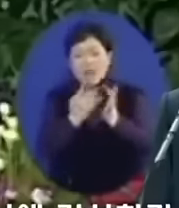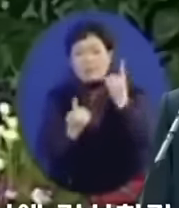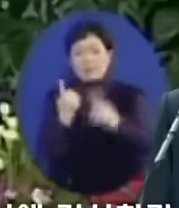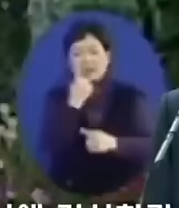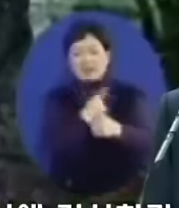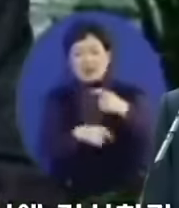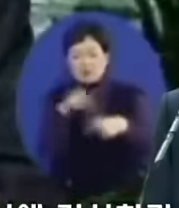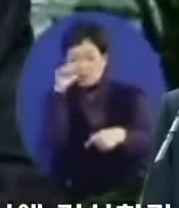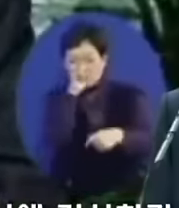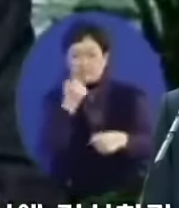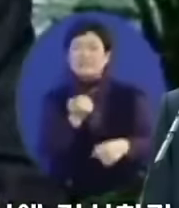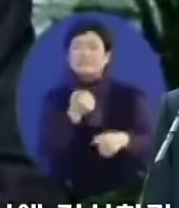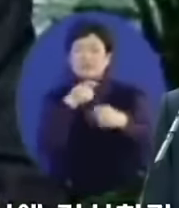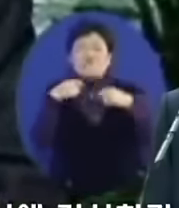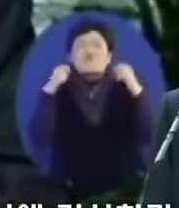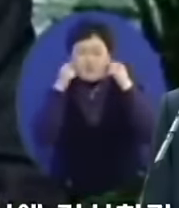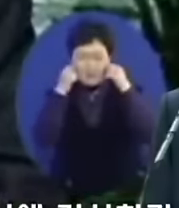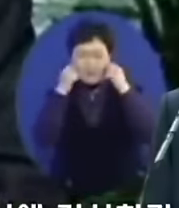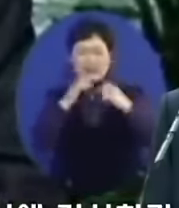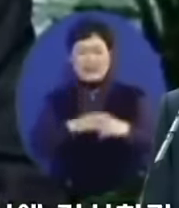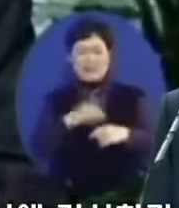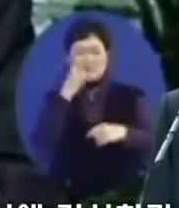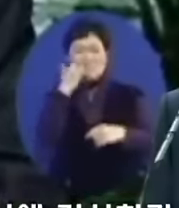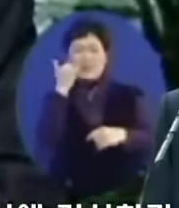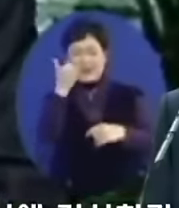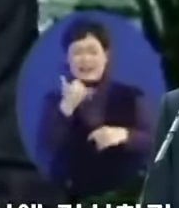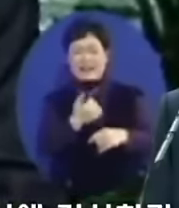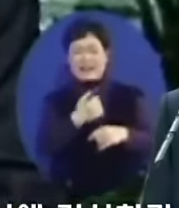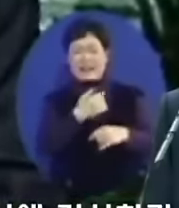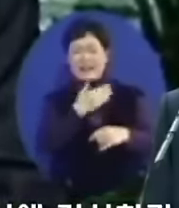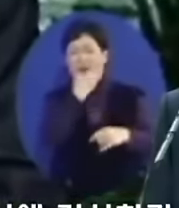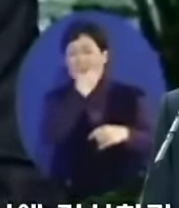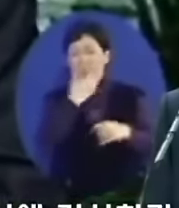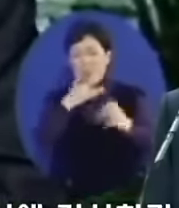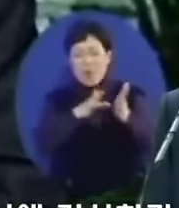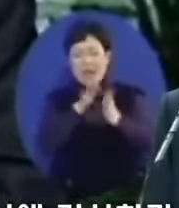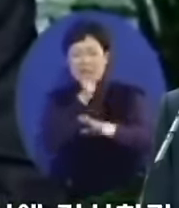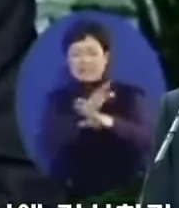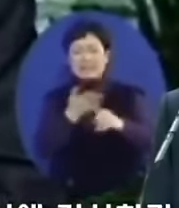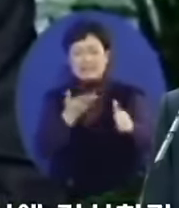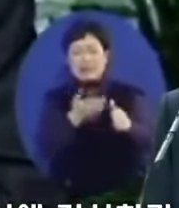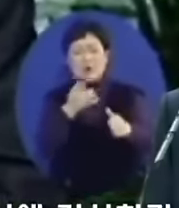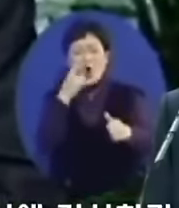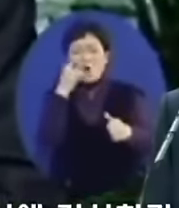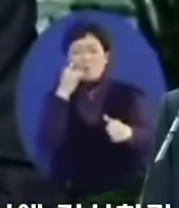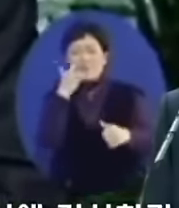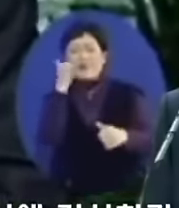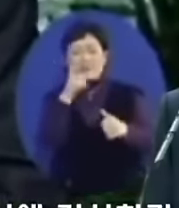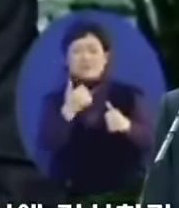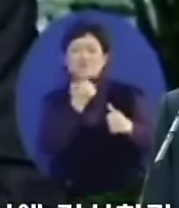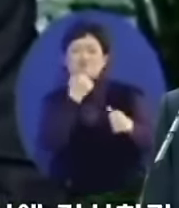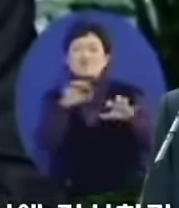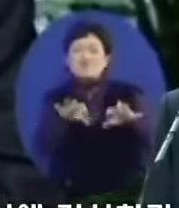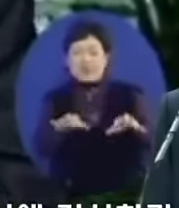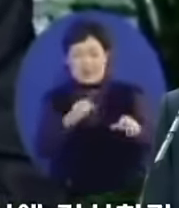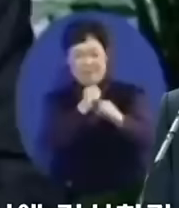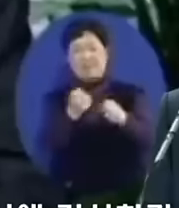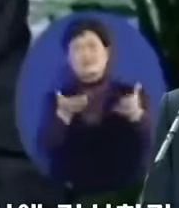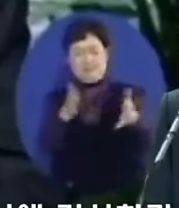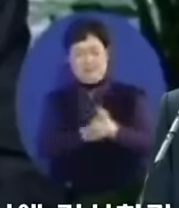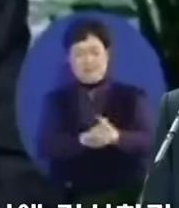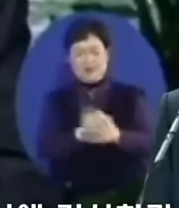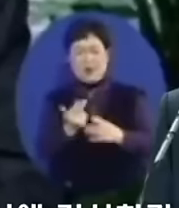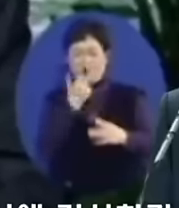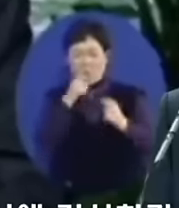웃음입니다. 부모에게 보약 사야되니 말고 가서 웃기십시오. 웃으면 건강하고 장수하게 되는 것입니다.